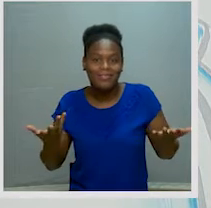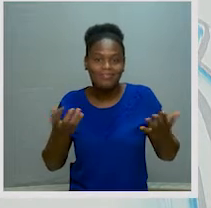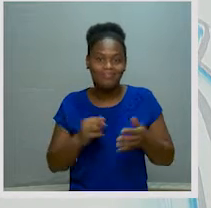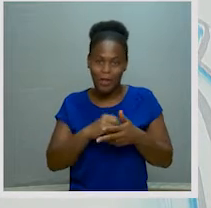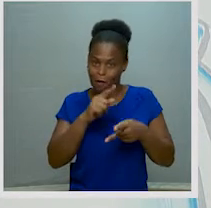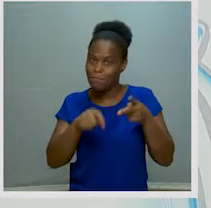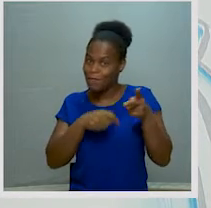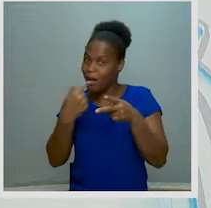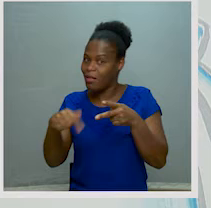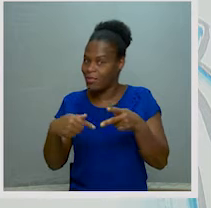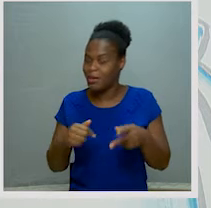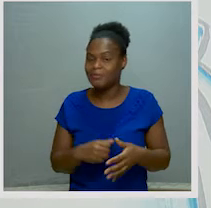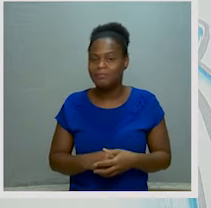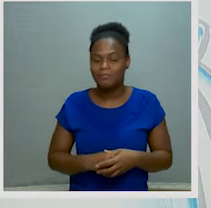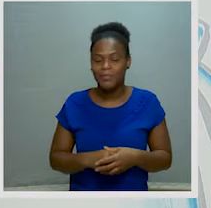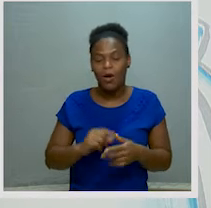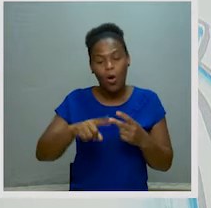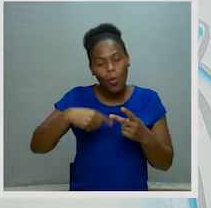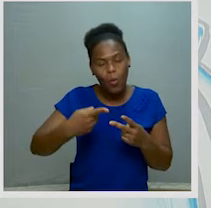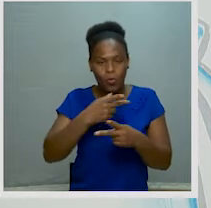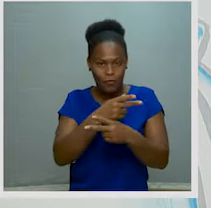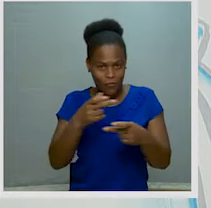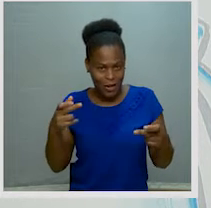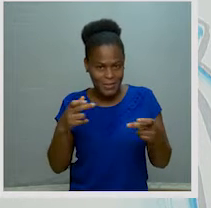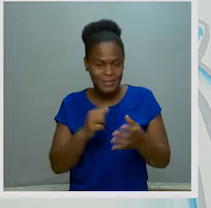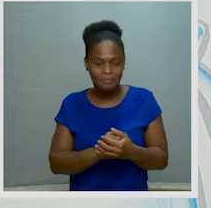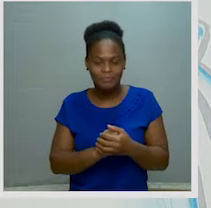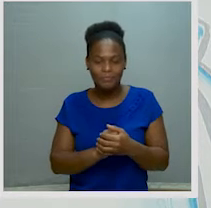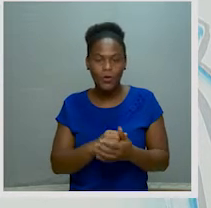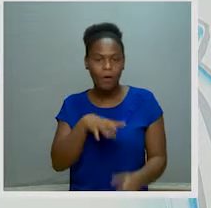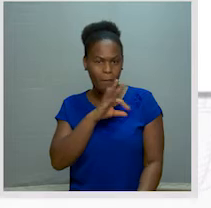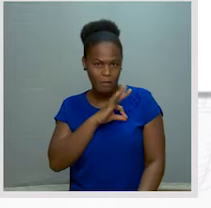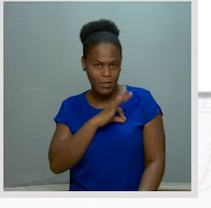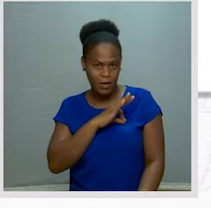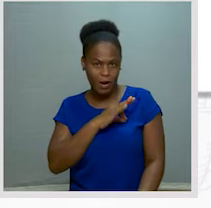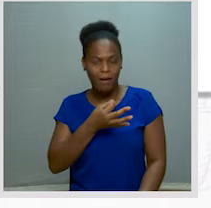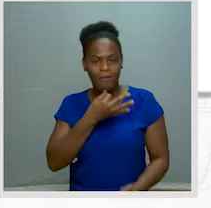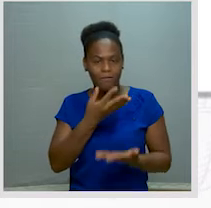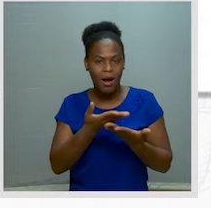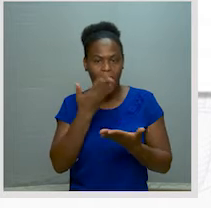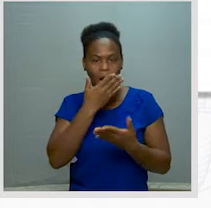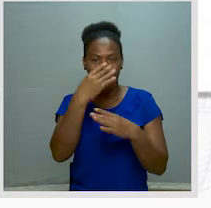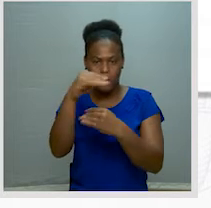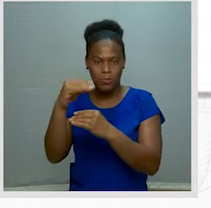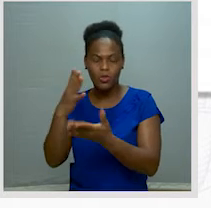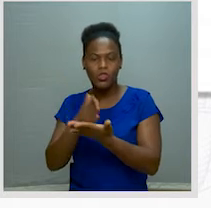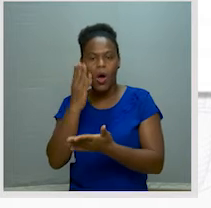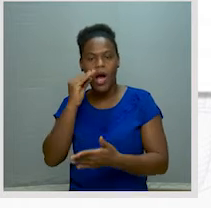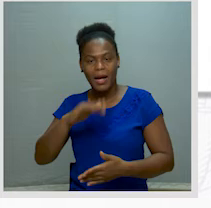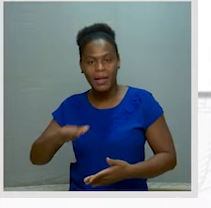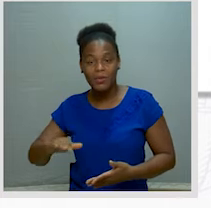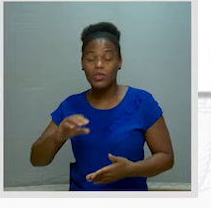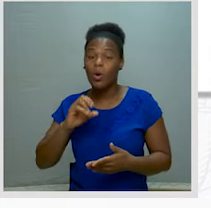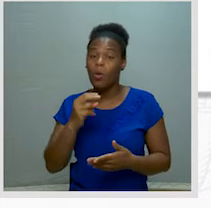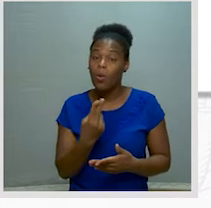OK. Maintenant, vous avez encore d'autres phrases. Les enseignants s'adressent seulement aux